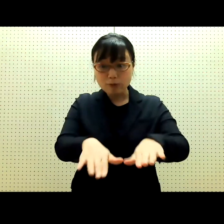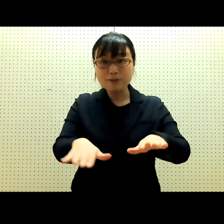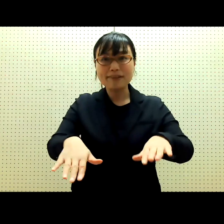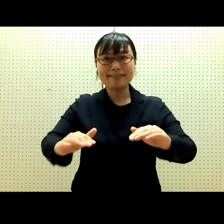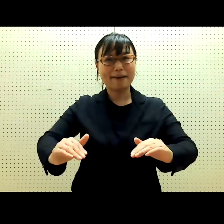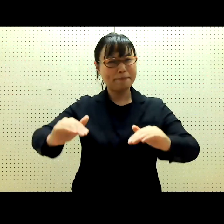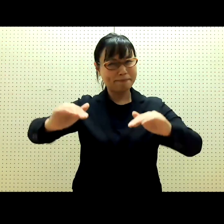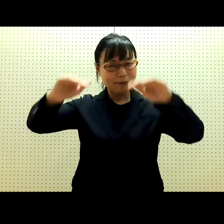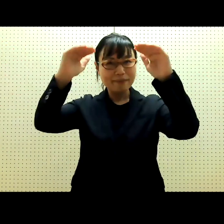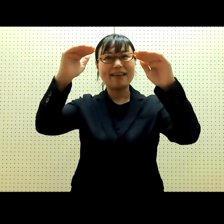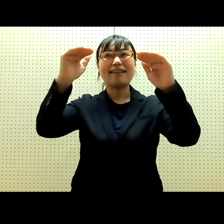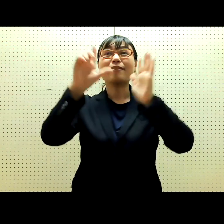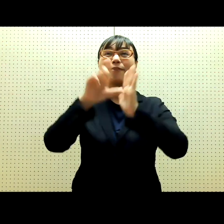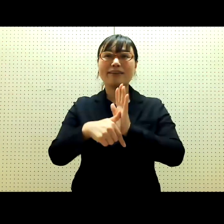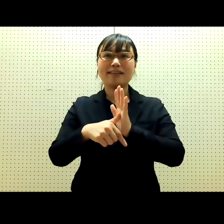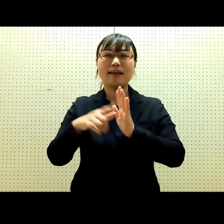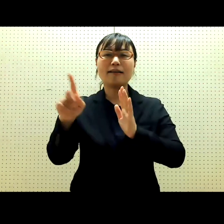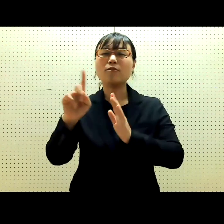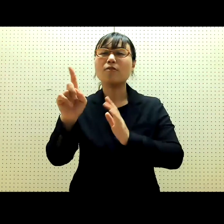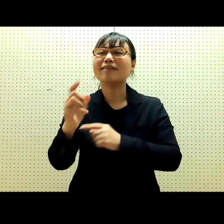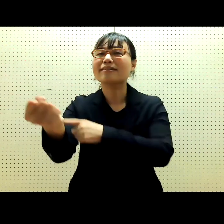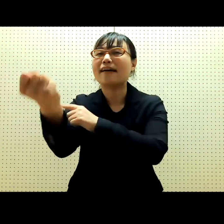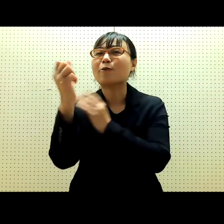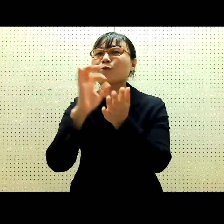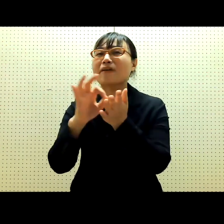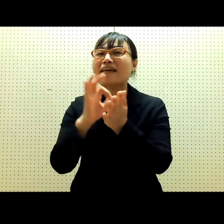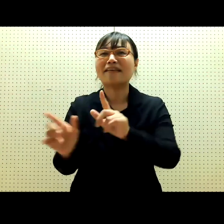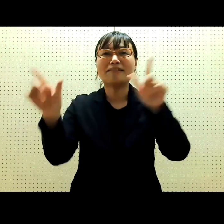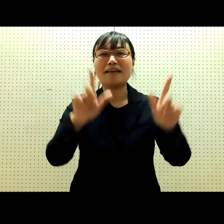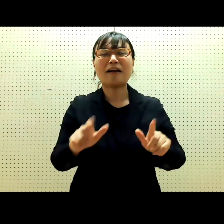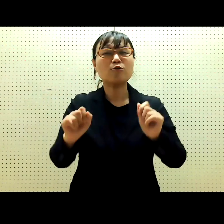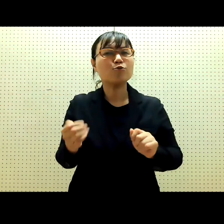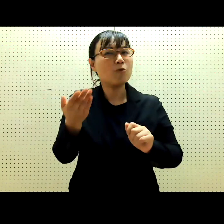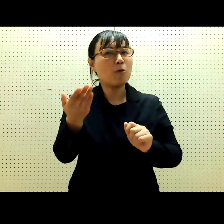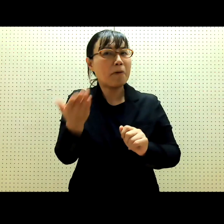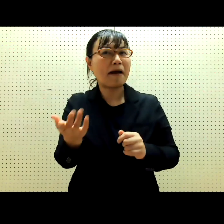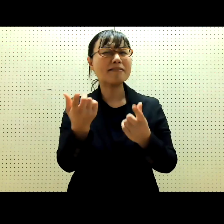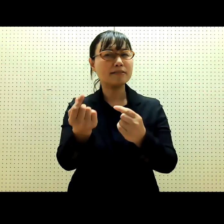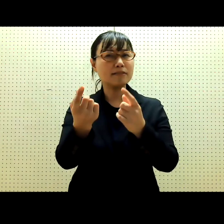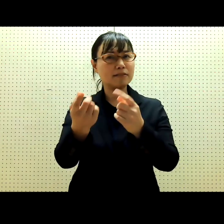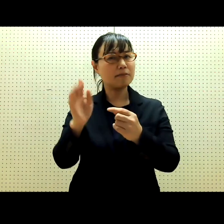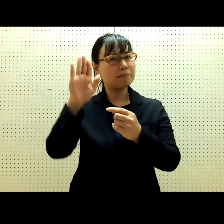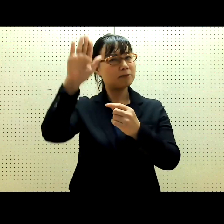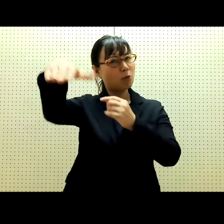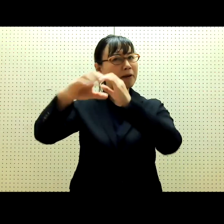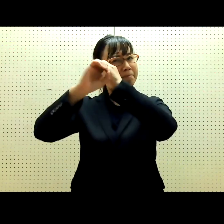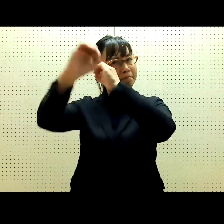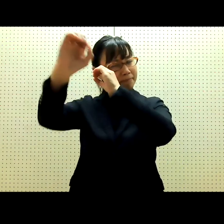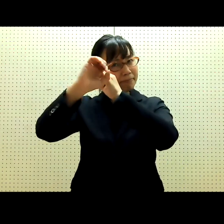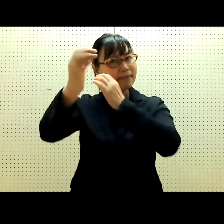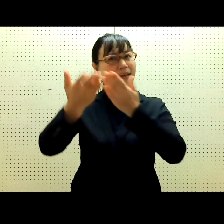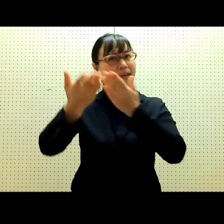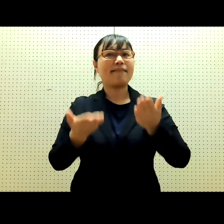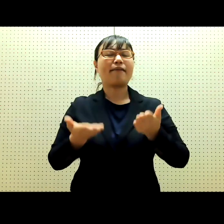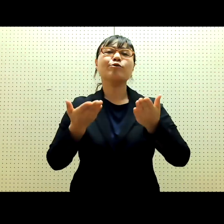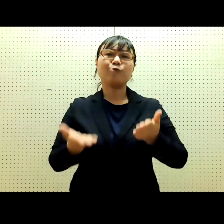力を頼りにして生活していくのか、しっかりと見据えた学習活動を考えて進めているから